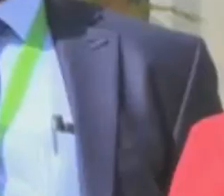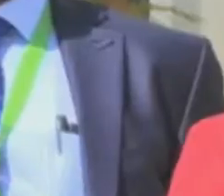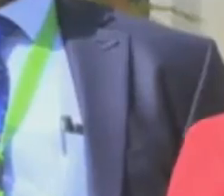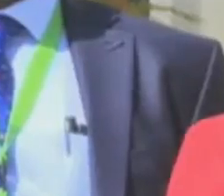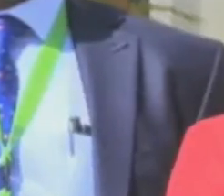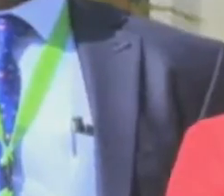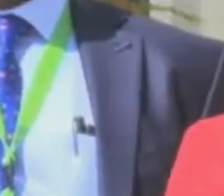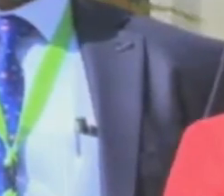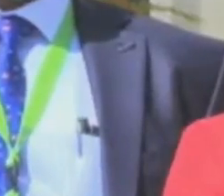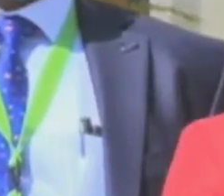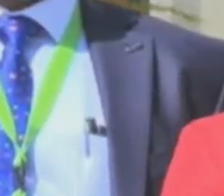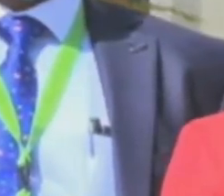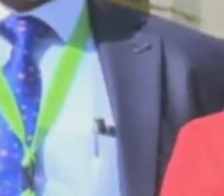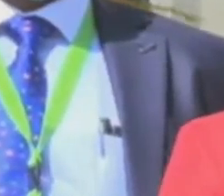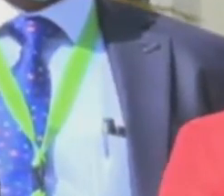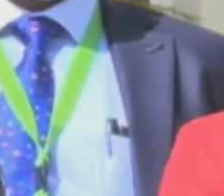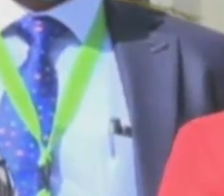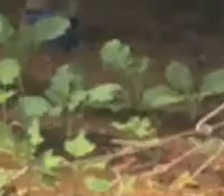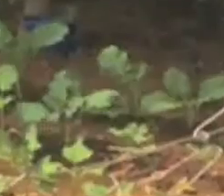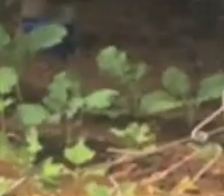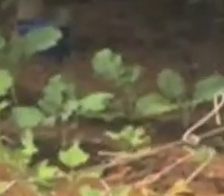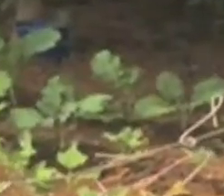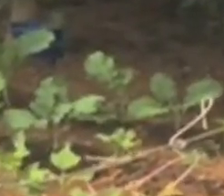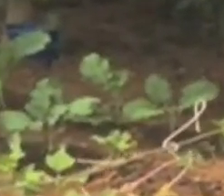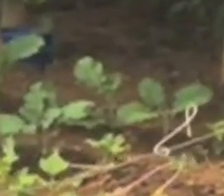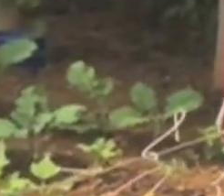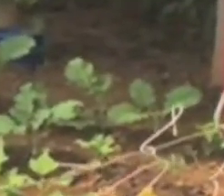as a pilot they are able to teach others.